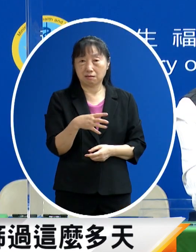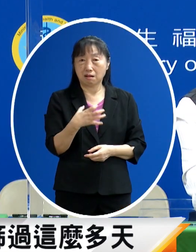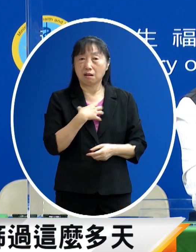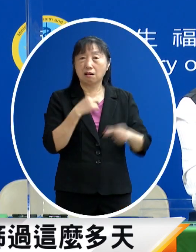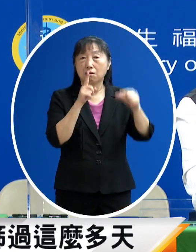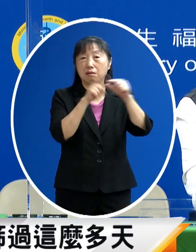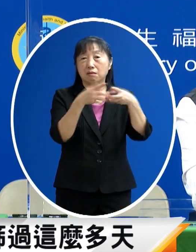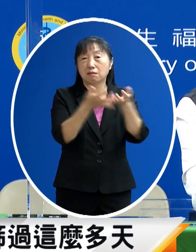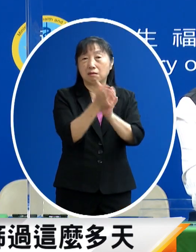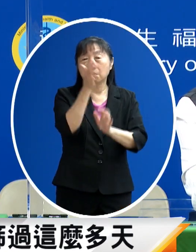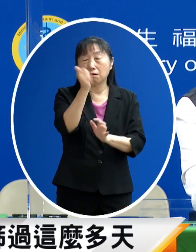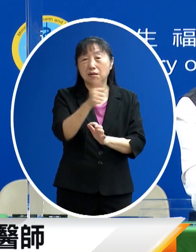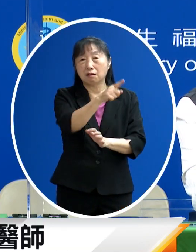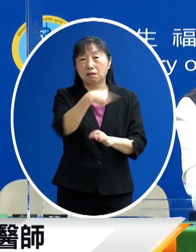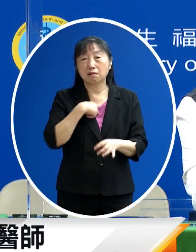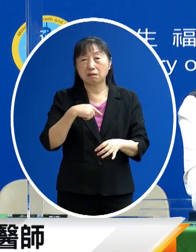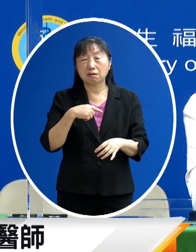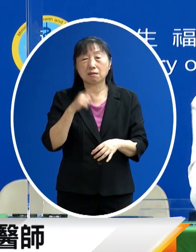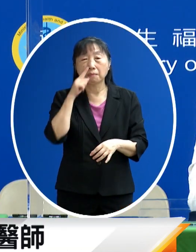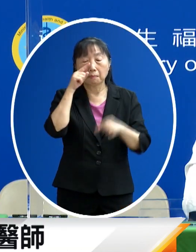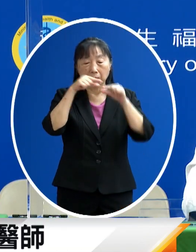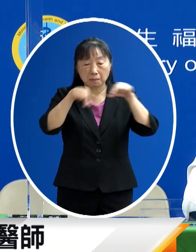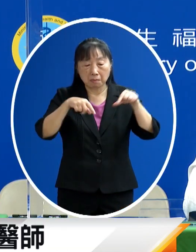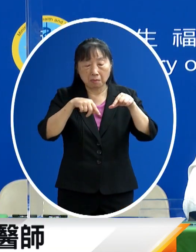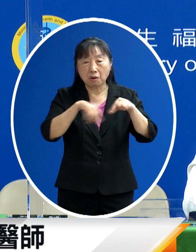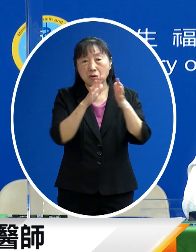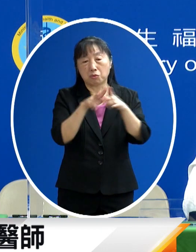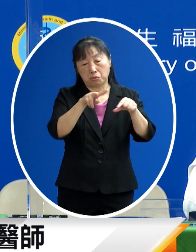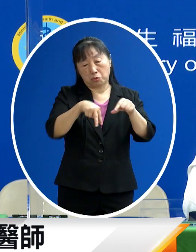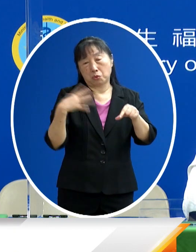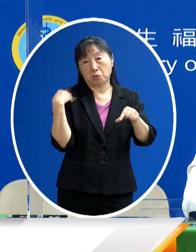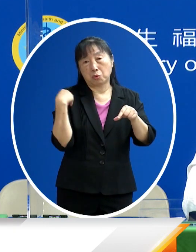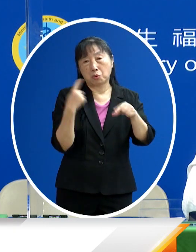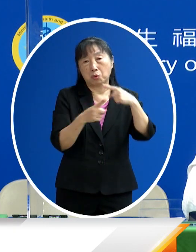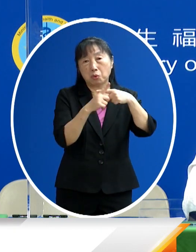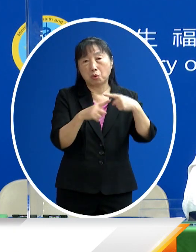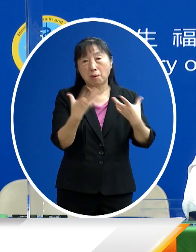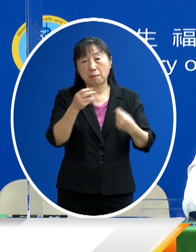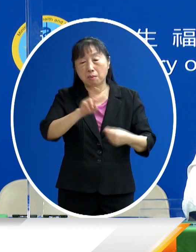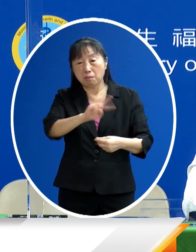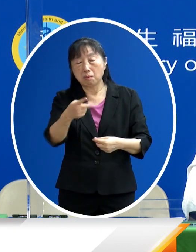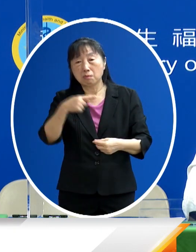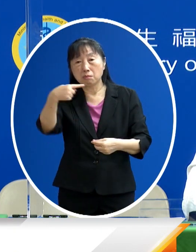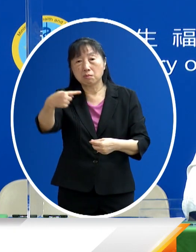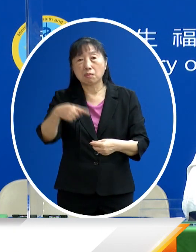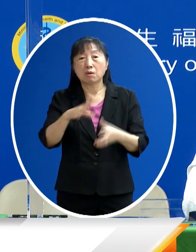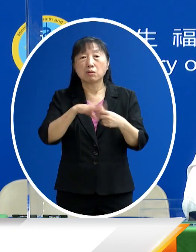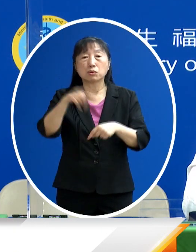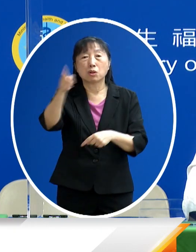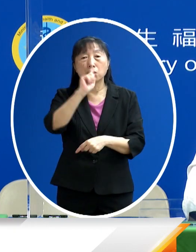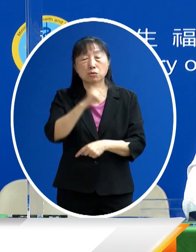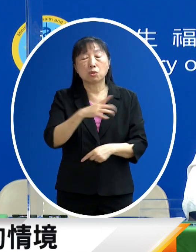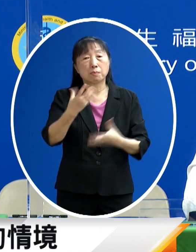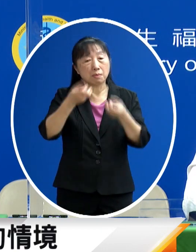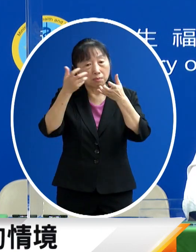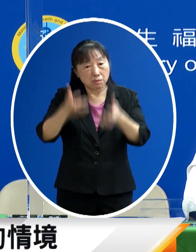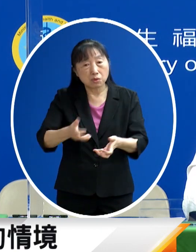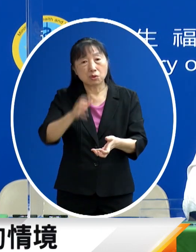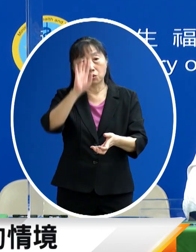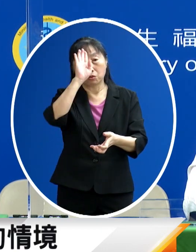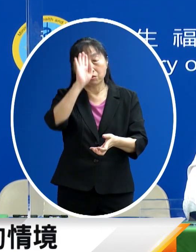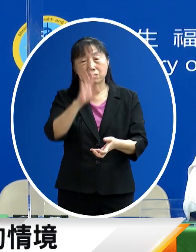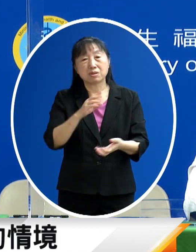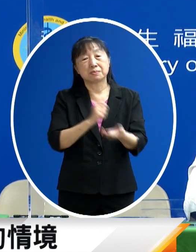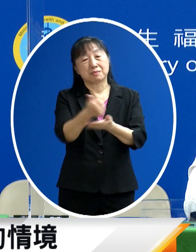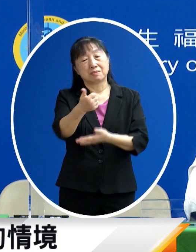筛过这么多天还没有变阴性，所以李医师是回说，没有重症已是万幸，所以他的那个前后台词